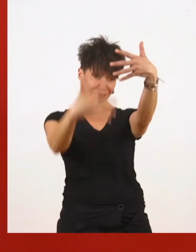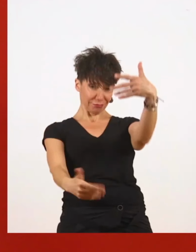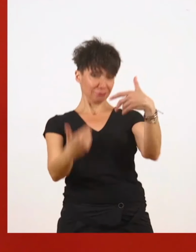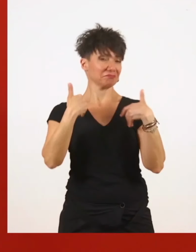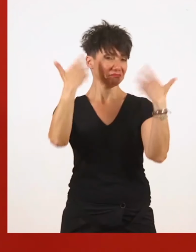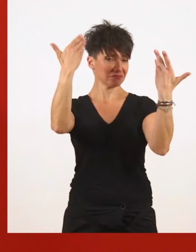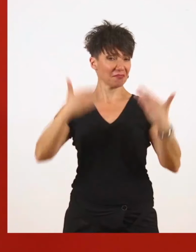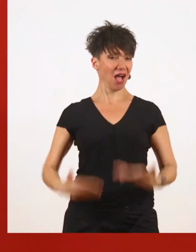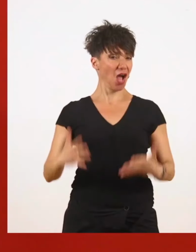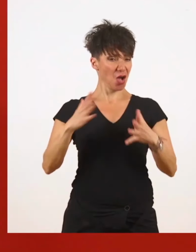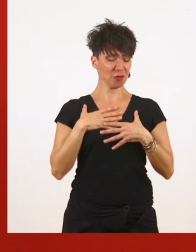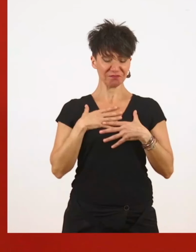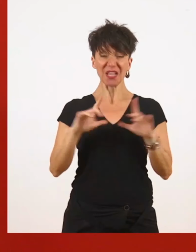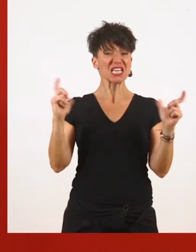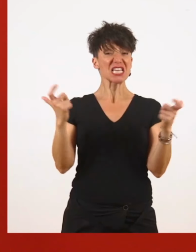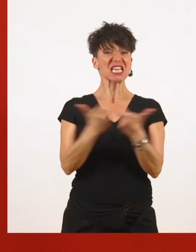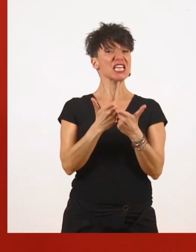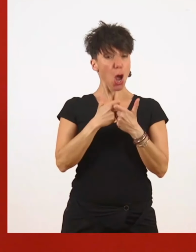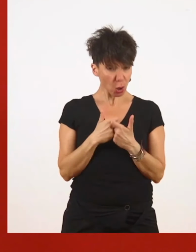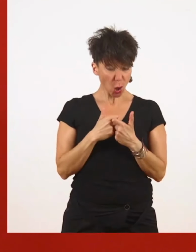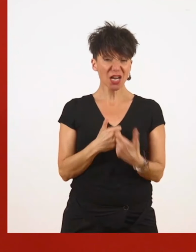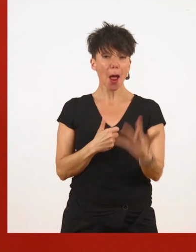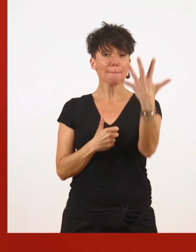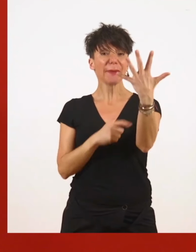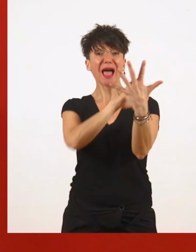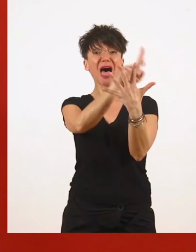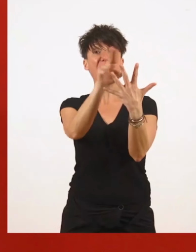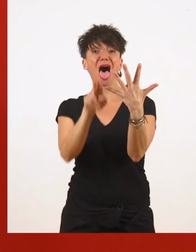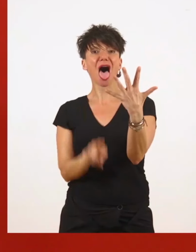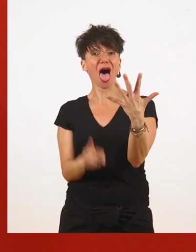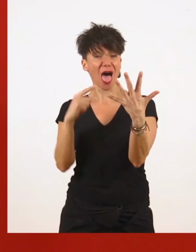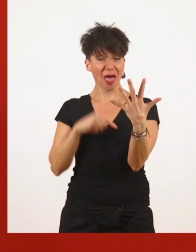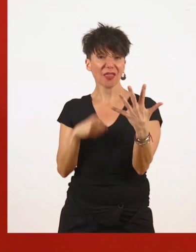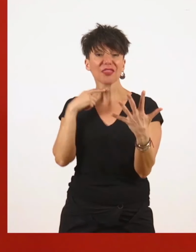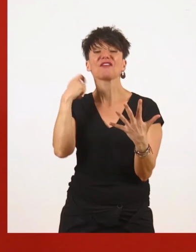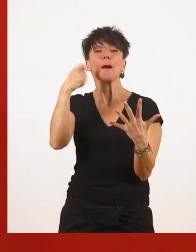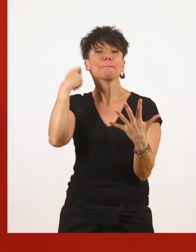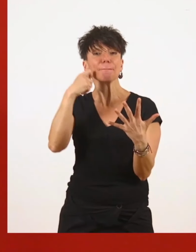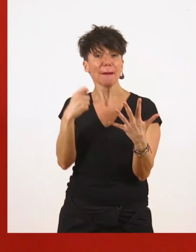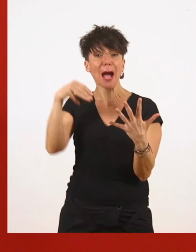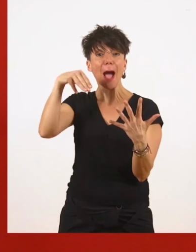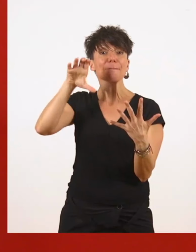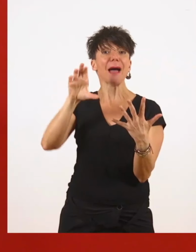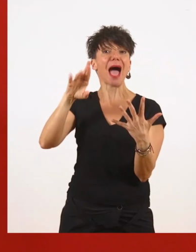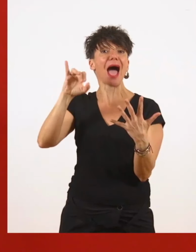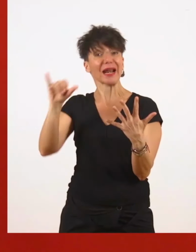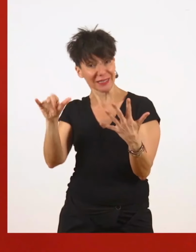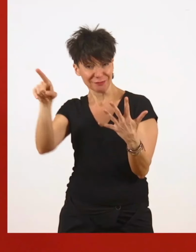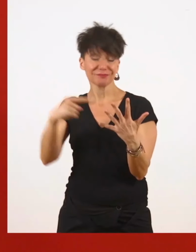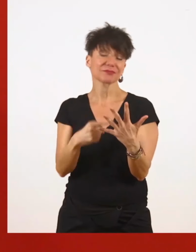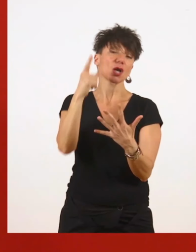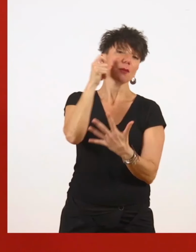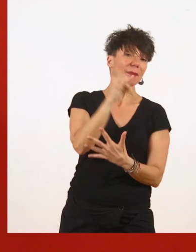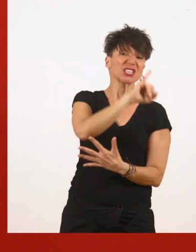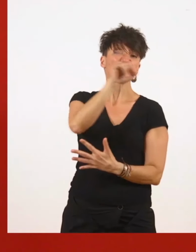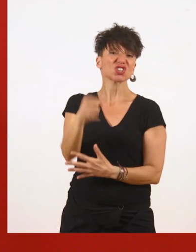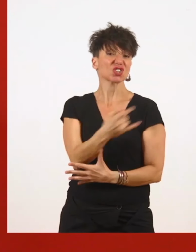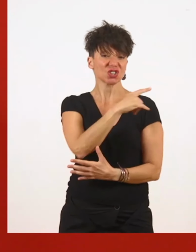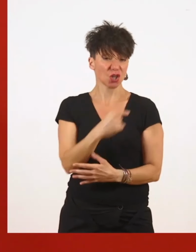Ήμουν γιος σε μια οικογένεια με άλλα πέντε αδέρφια. Γιος του Τζον και της Μέρη. Κατάγομαι από το Στάντφορτ από